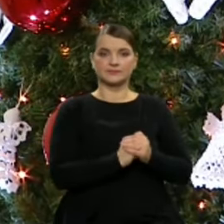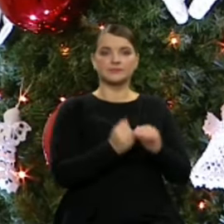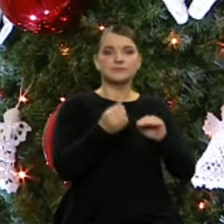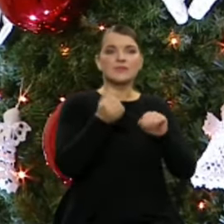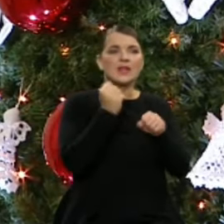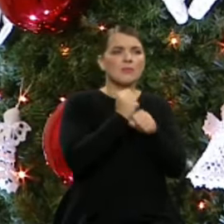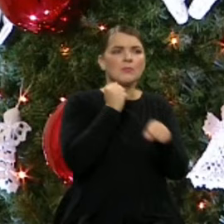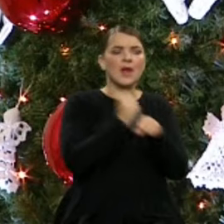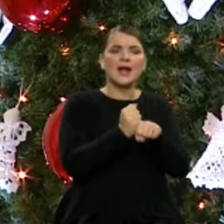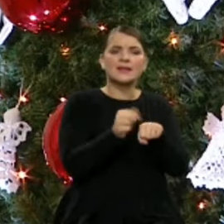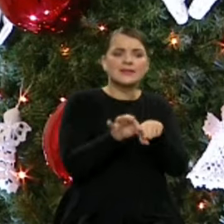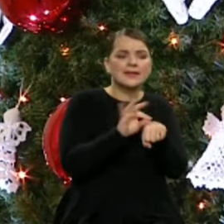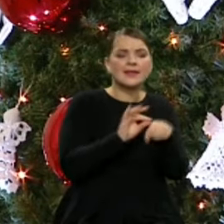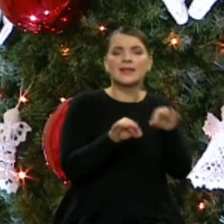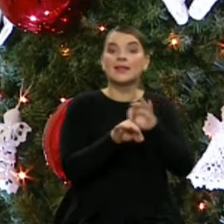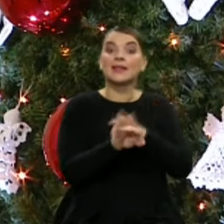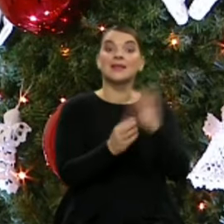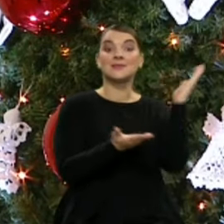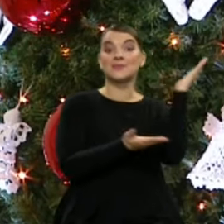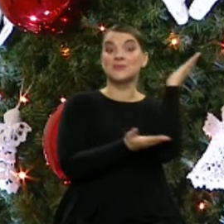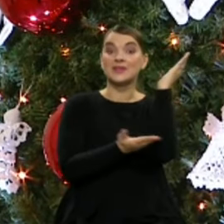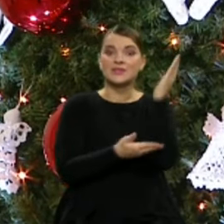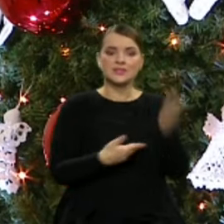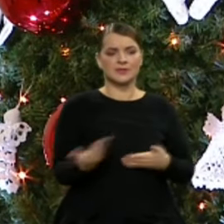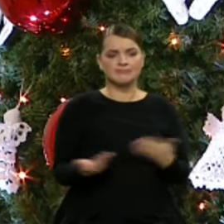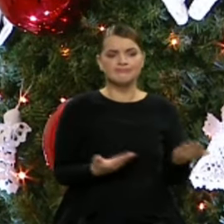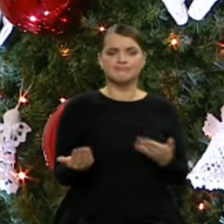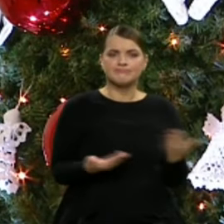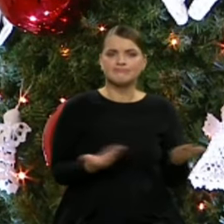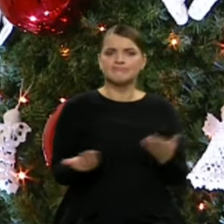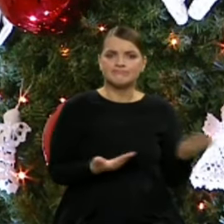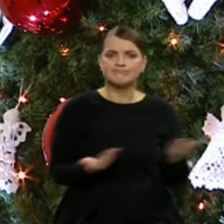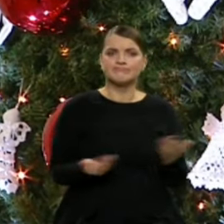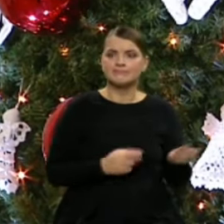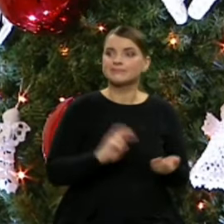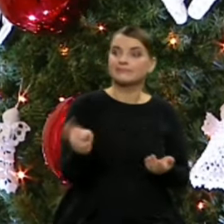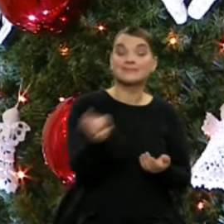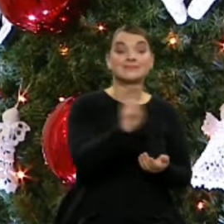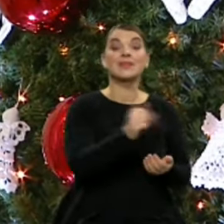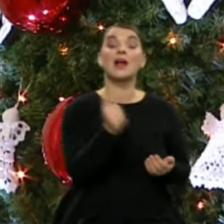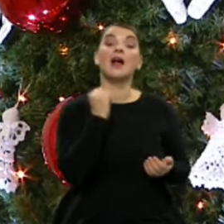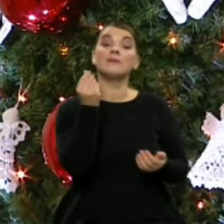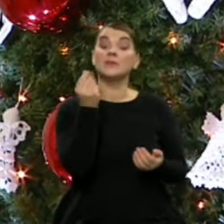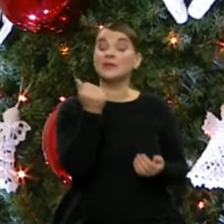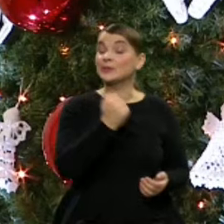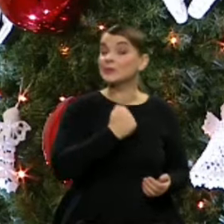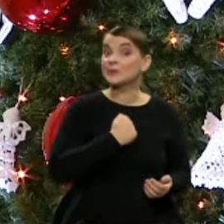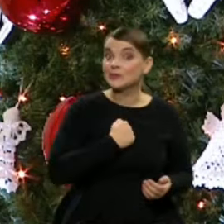per mišką į kitą darbo vietą, tam, kad turėtų papildomų pajamų.